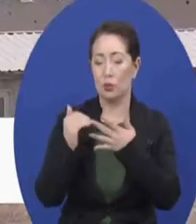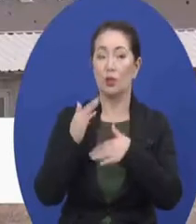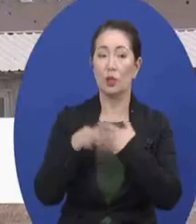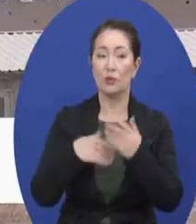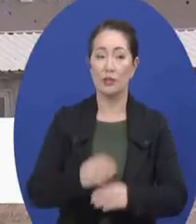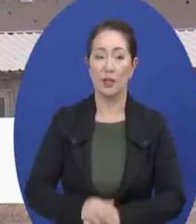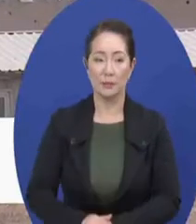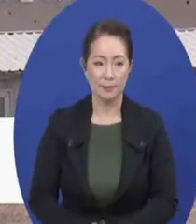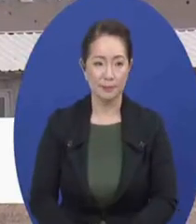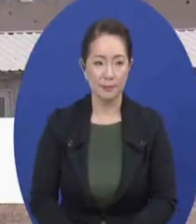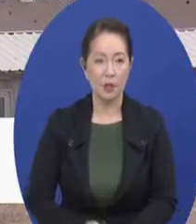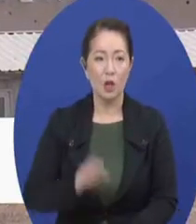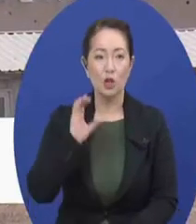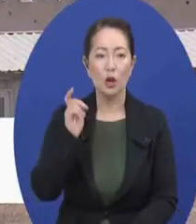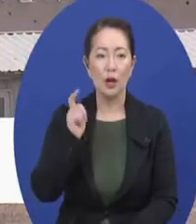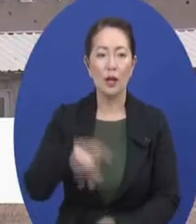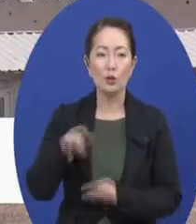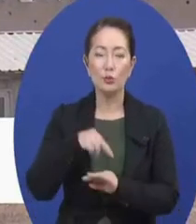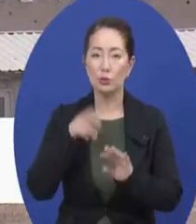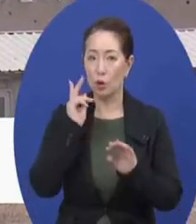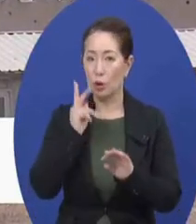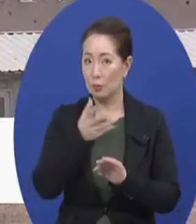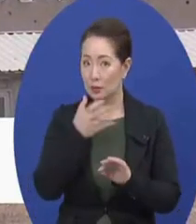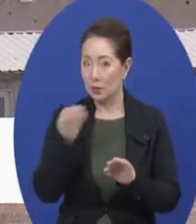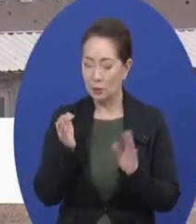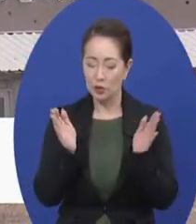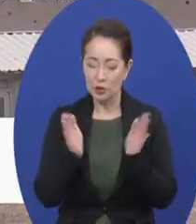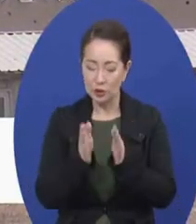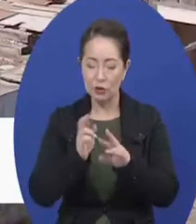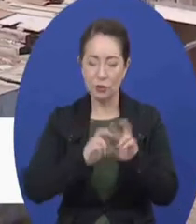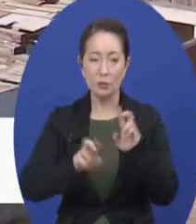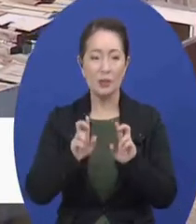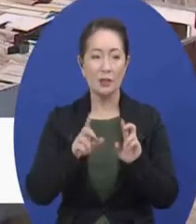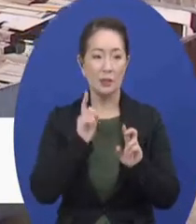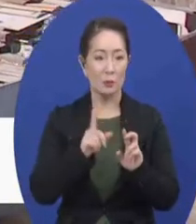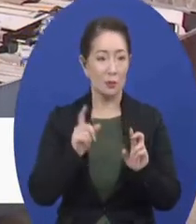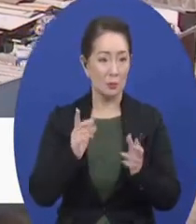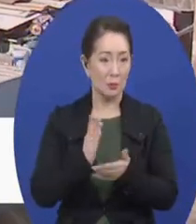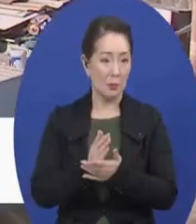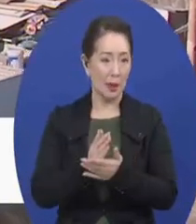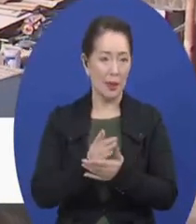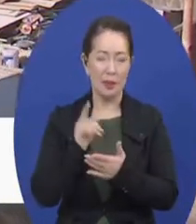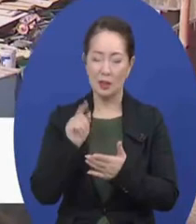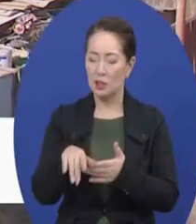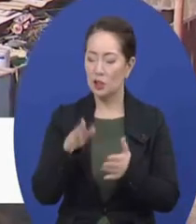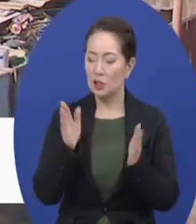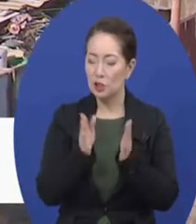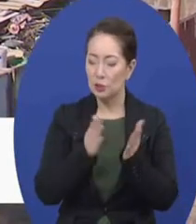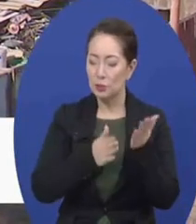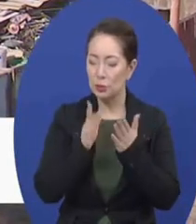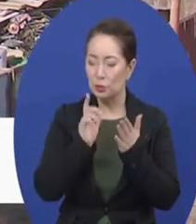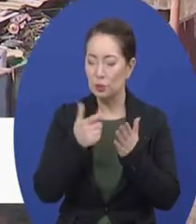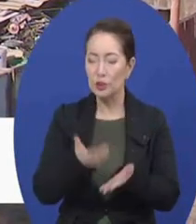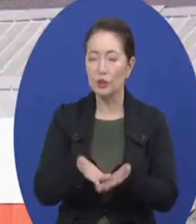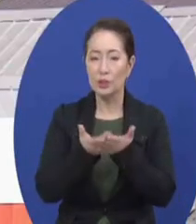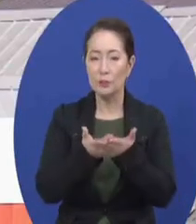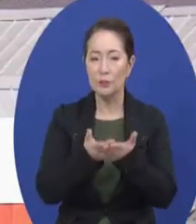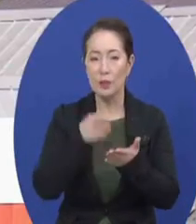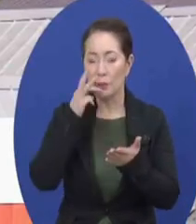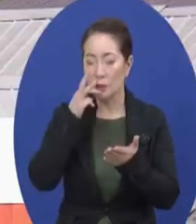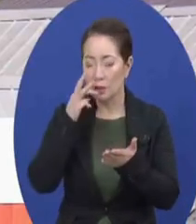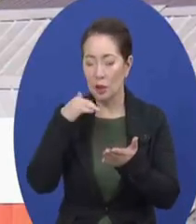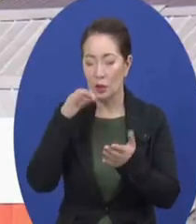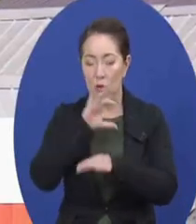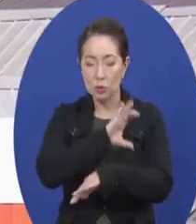байгаа. Сонгийн архан дүүргэд 2500 орчим жижиг дунд бизнес эрхлэгч байна. Дүүргийн жижиг дунд бизнес эрхлэгчдийг дэмжих